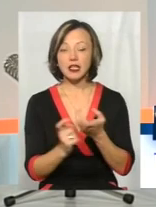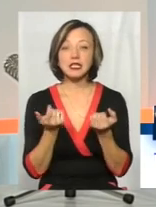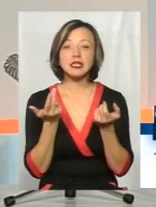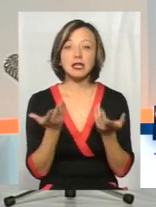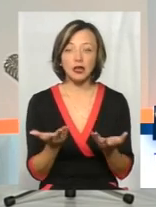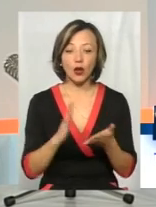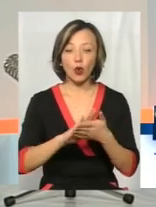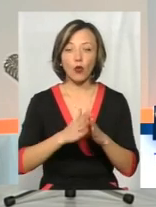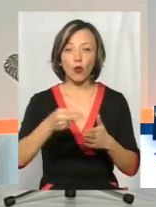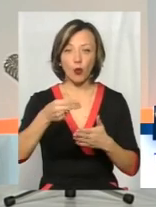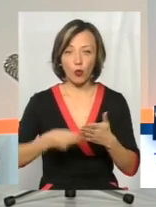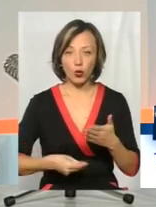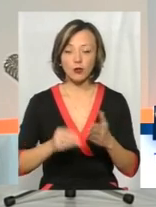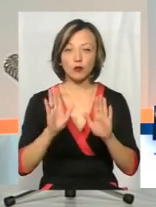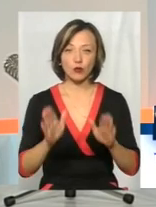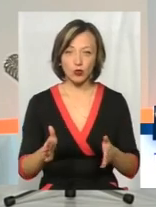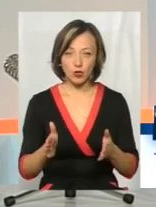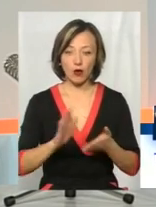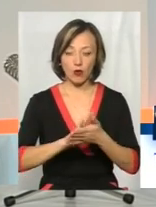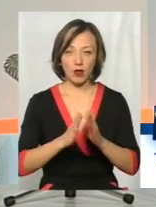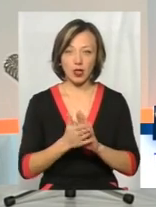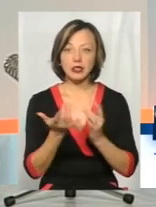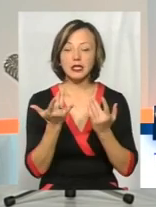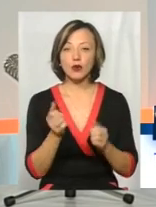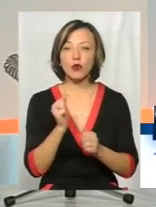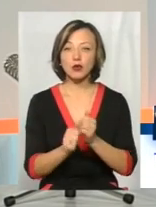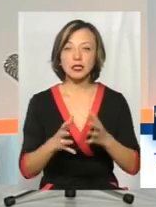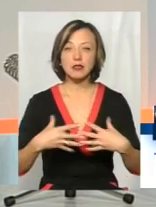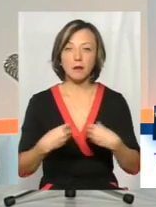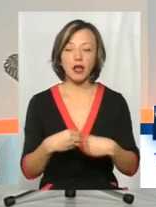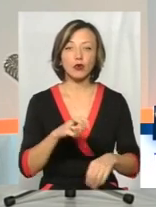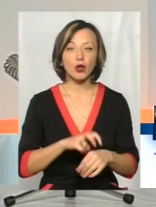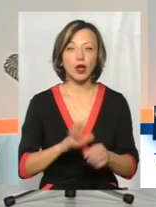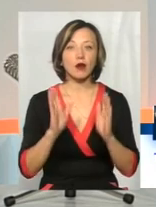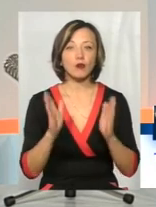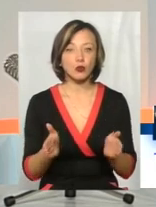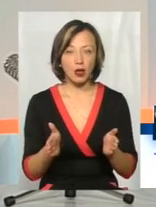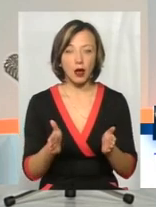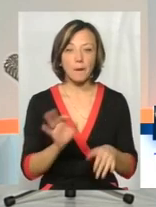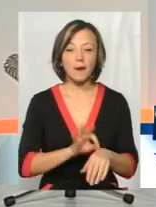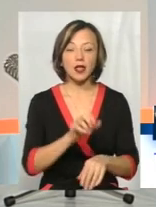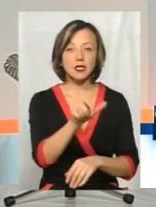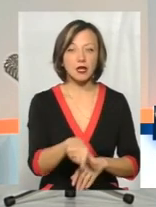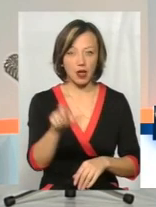скільки угод, скільки декларацій буде підписано, скільки у кожного сімейного лікаря буде